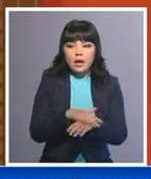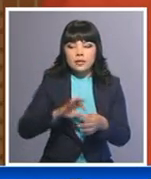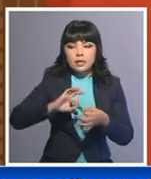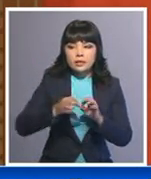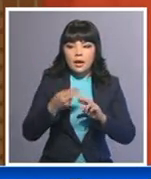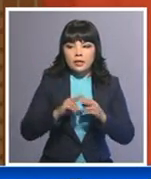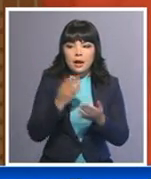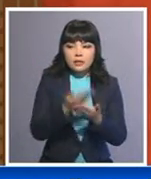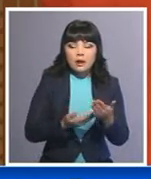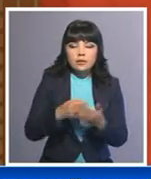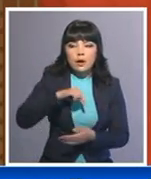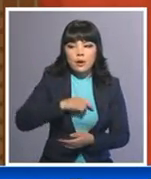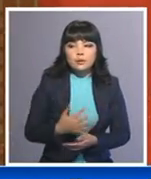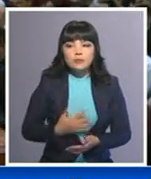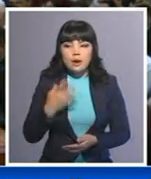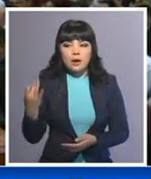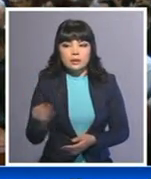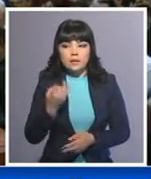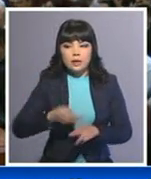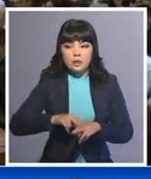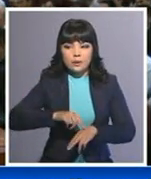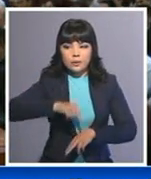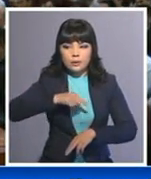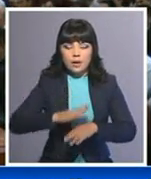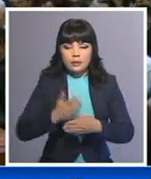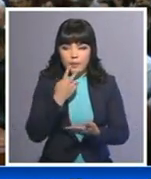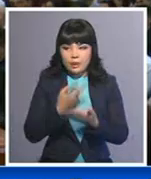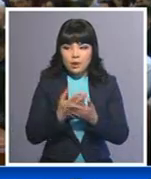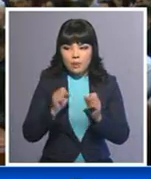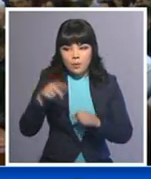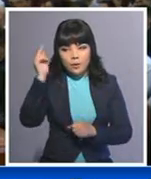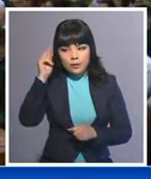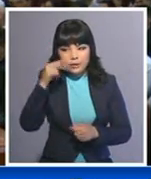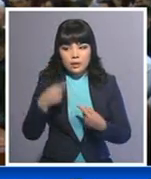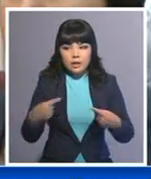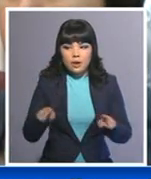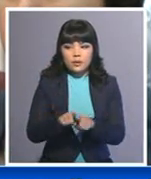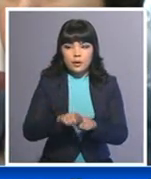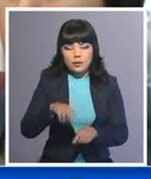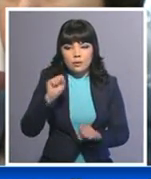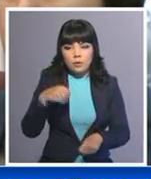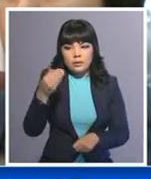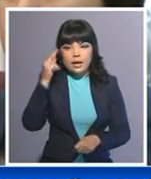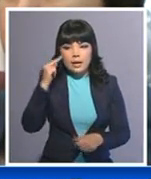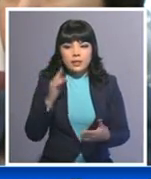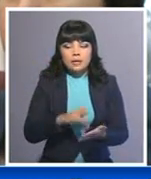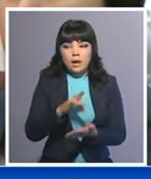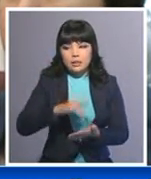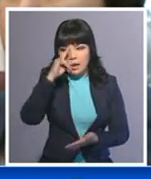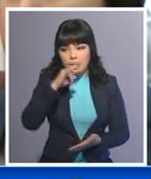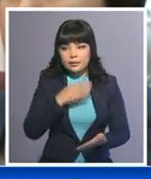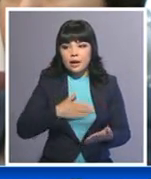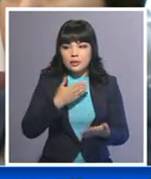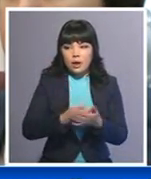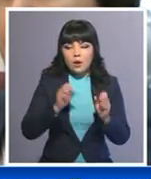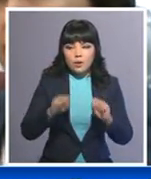мен өздерін толғандыратын ойларын аталмыш жиында ашық талқылайды. Қытайда білім алатын шетелдік студенттер арасында қазақстандықтар ең белсенді